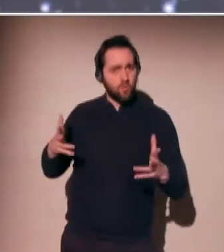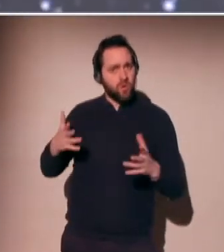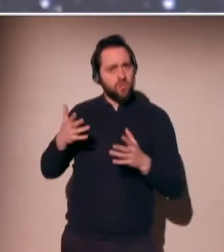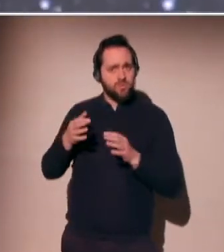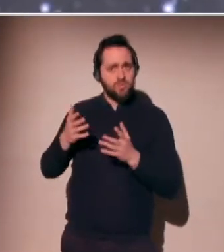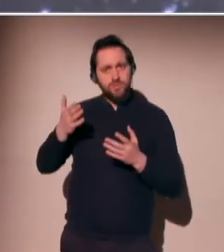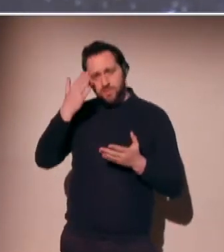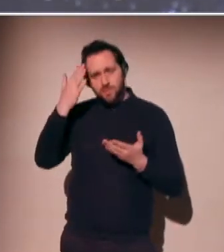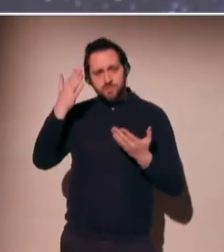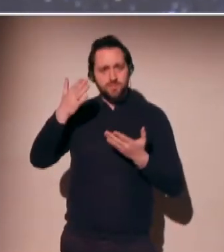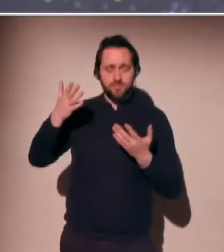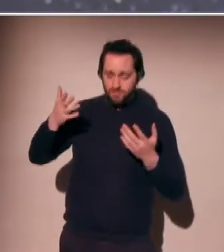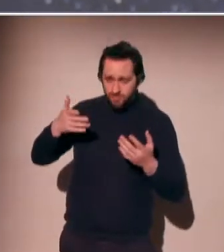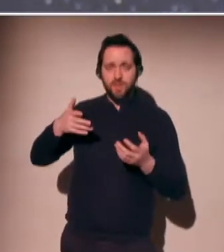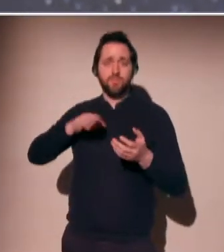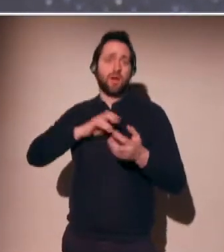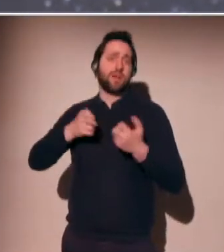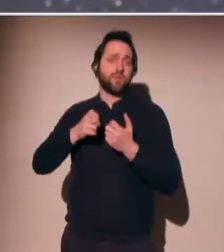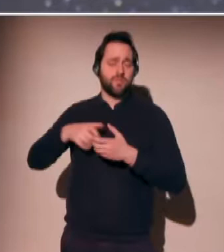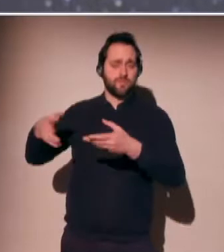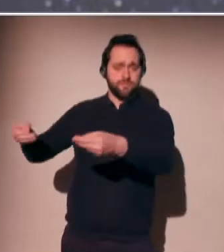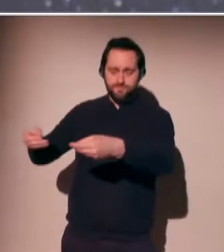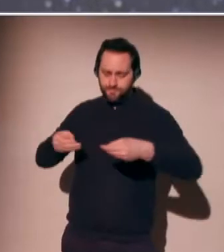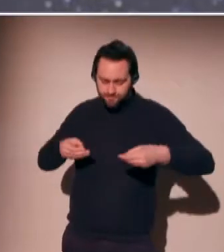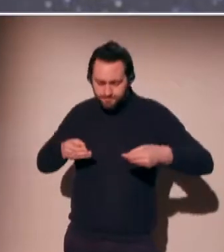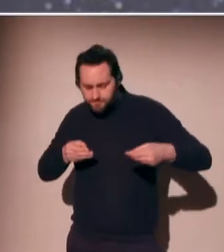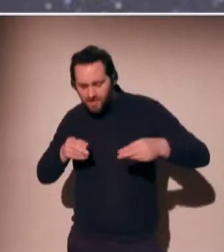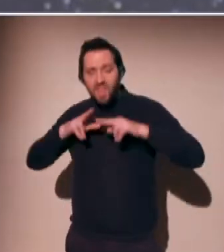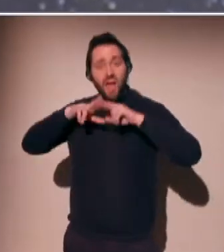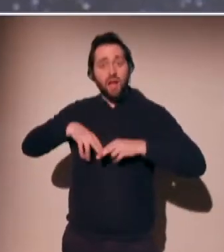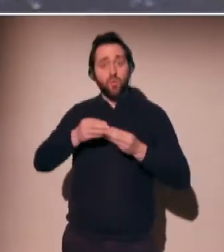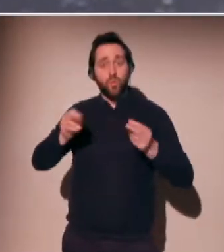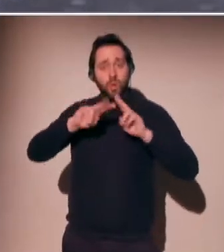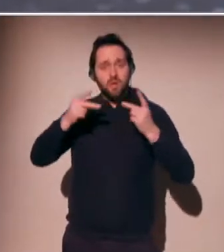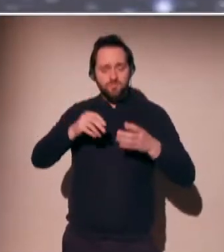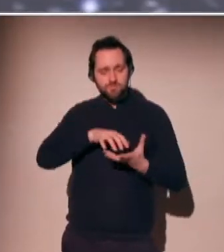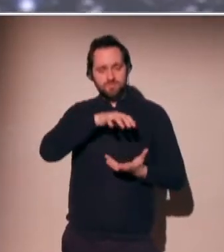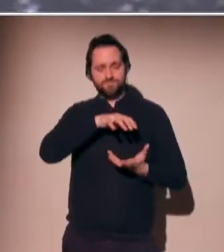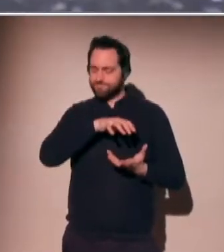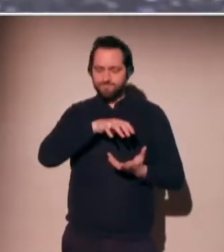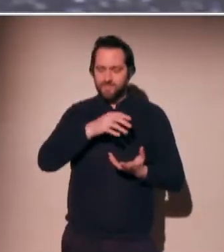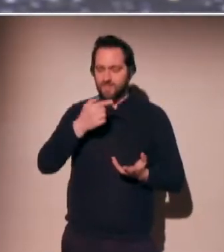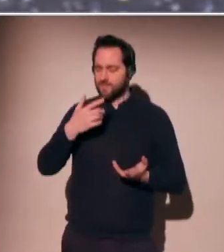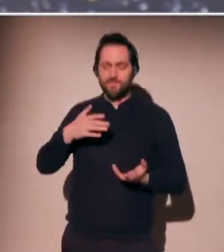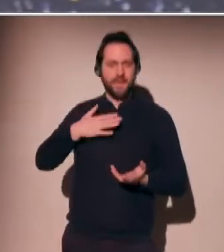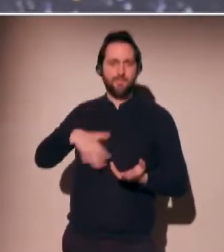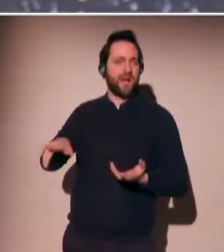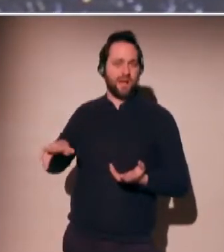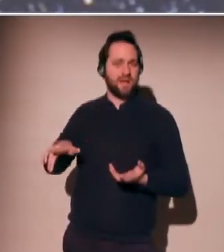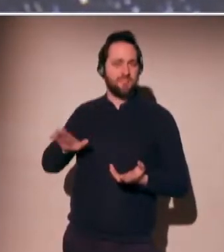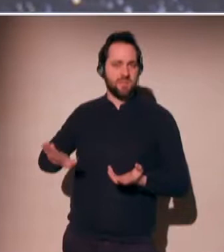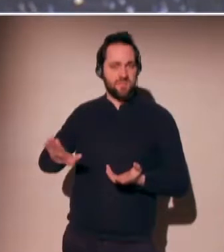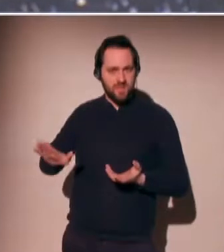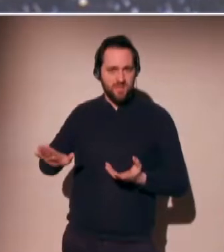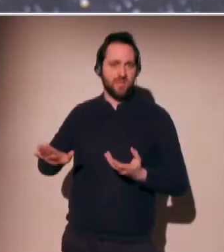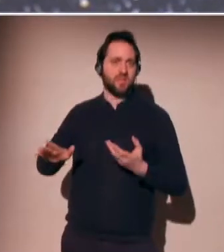Donc, je n'essaie pas d'imposer un dîner à mes enfants, mais je veux que mes enfants mangent des légumes. En fait, ce